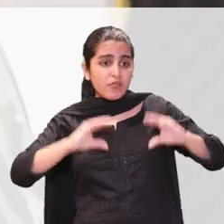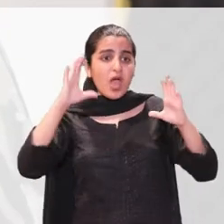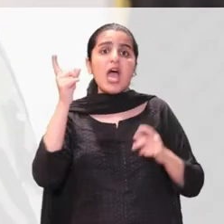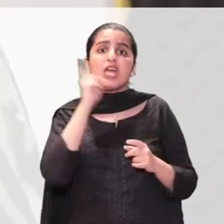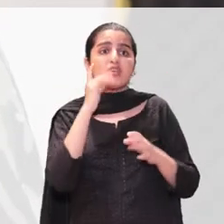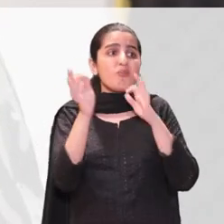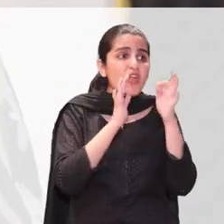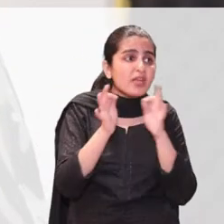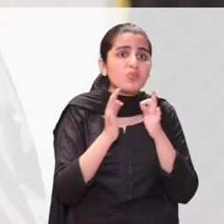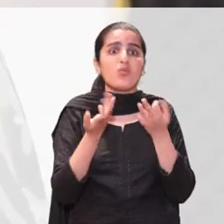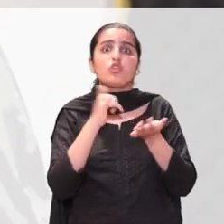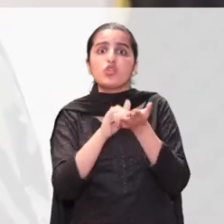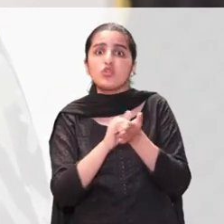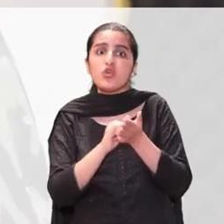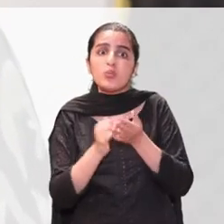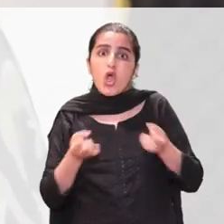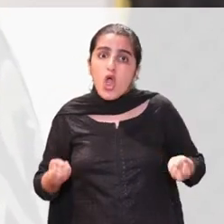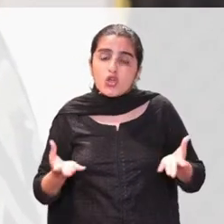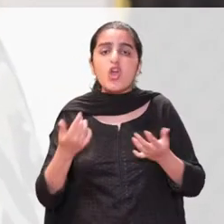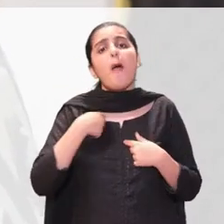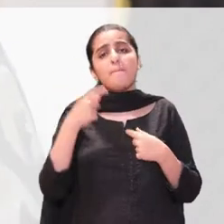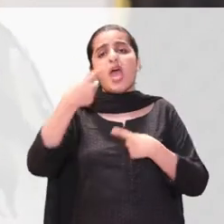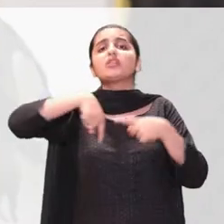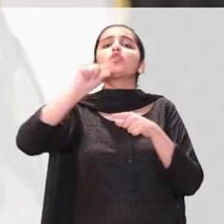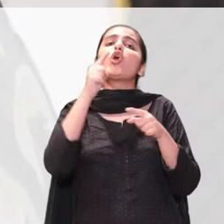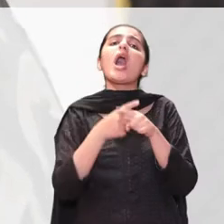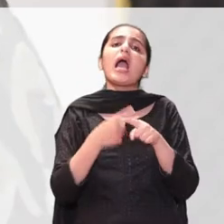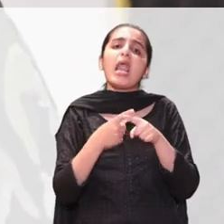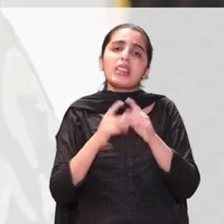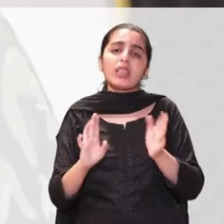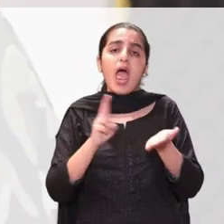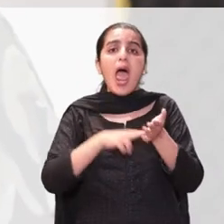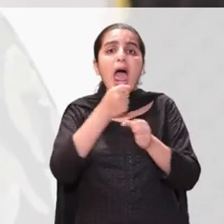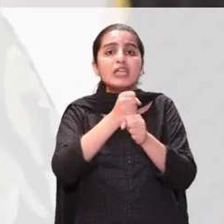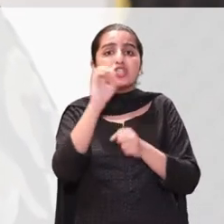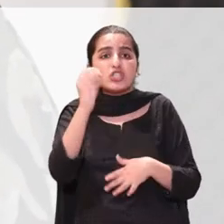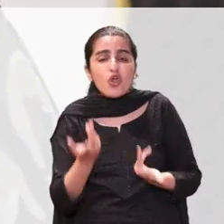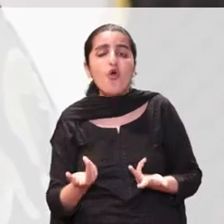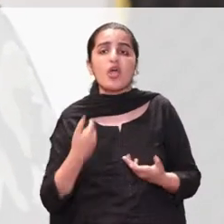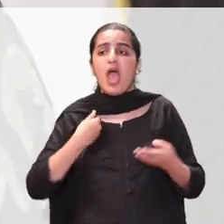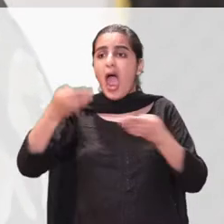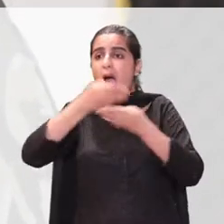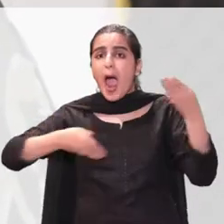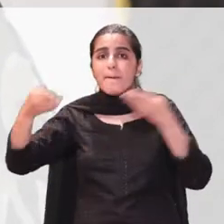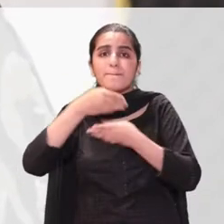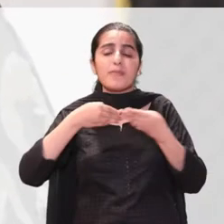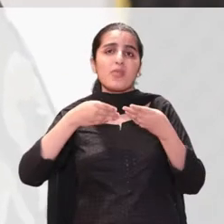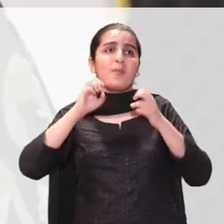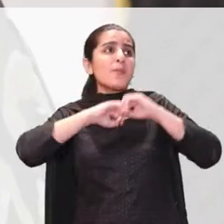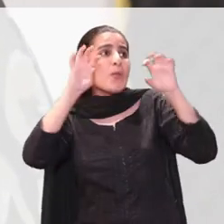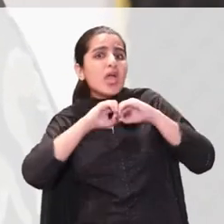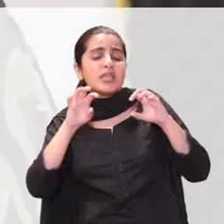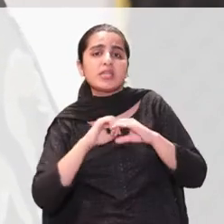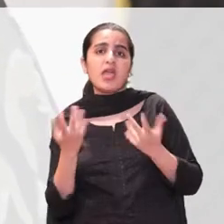बड़ा जब डिजिटल मीडिया बहुत ज्यादा आ गया यहां पर हमारी गलती है एनजीओस नए या हम लोगों ने